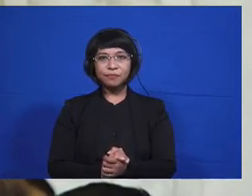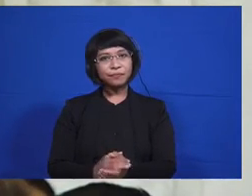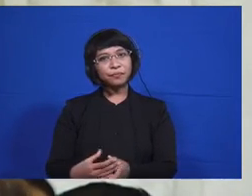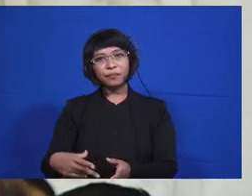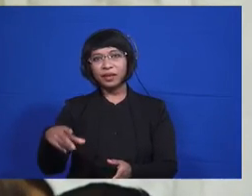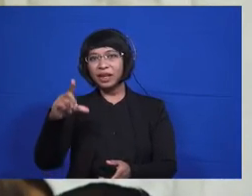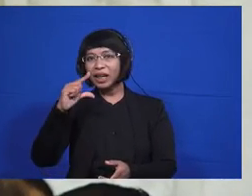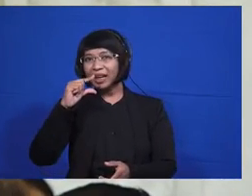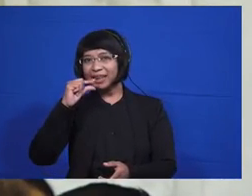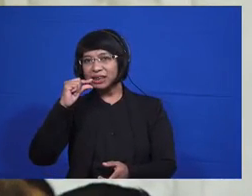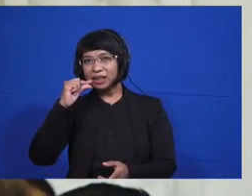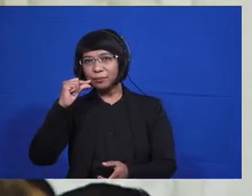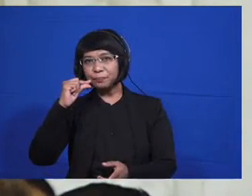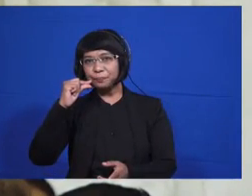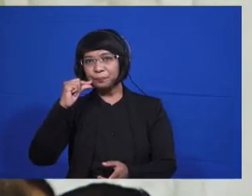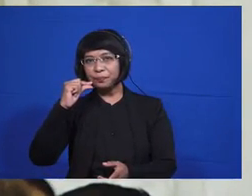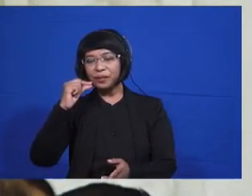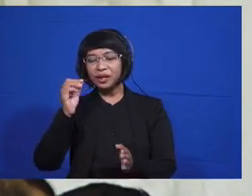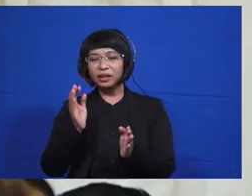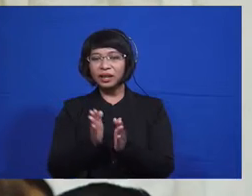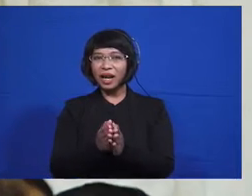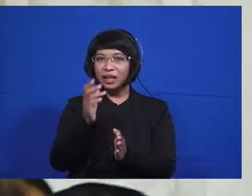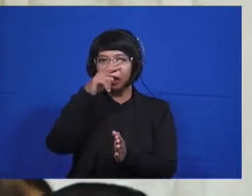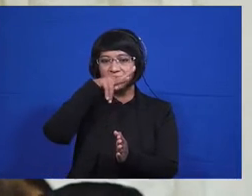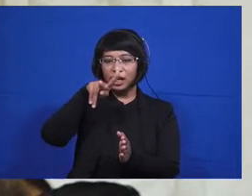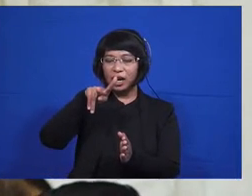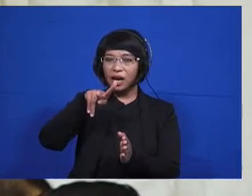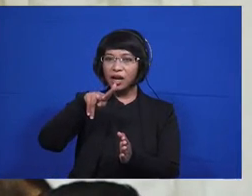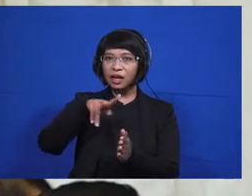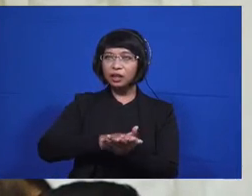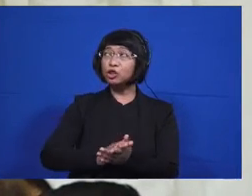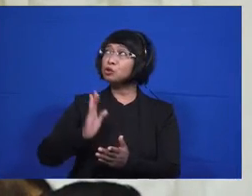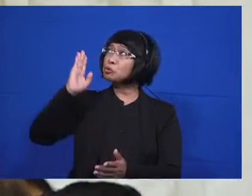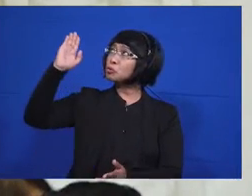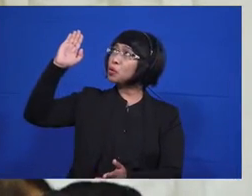Kecaplah dan lihatlah betapa baiknya